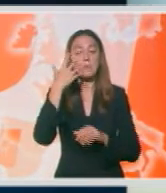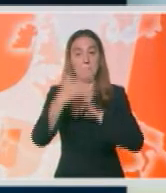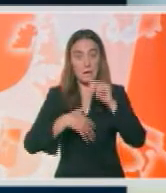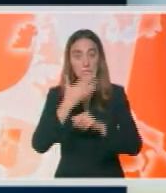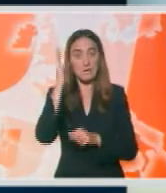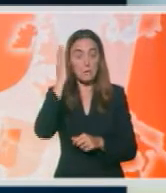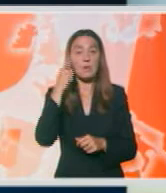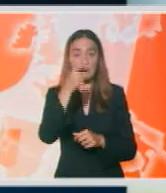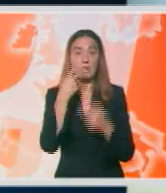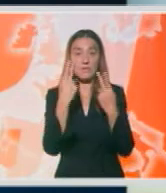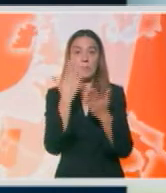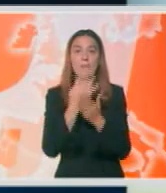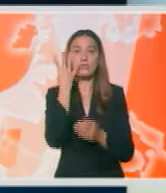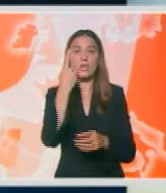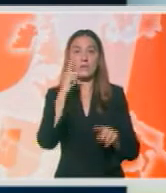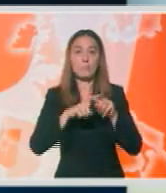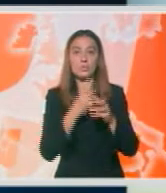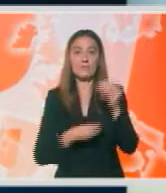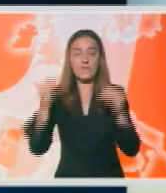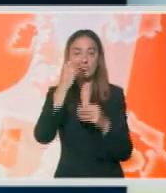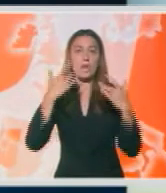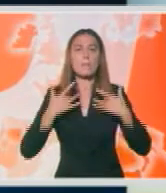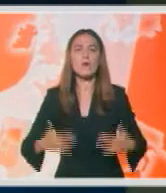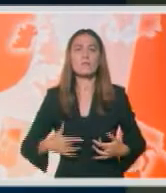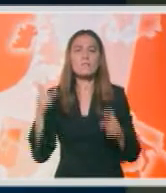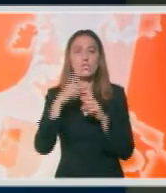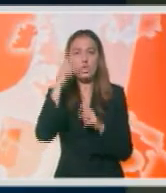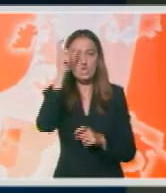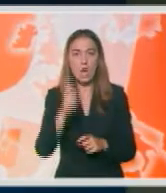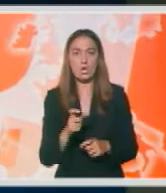ta cifra biti 4 puta veća. Profesor sociologije Yi